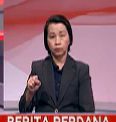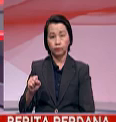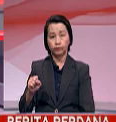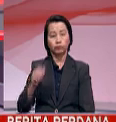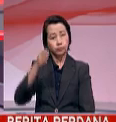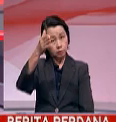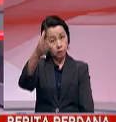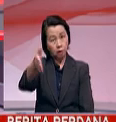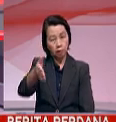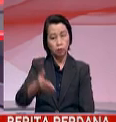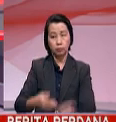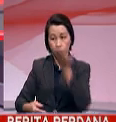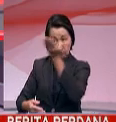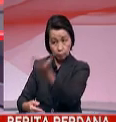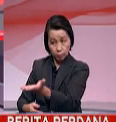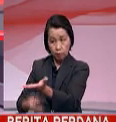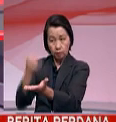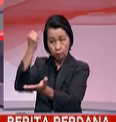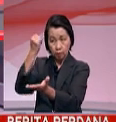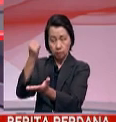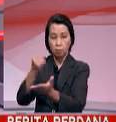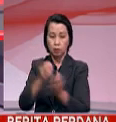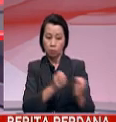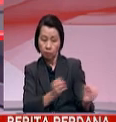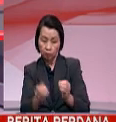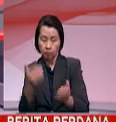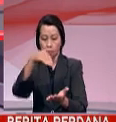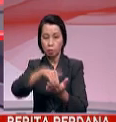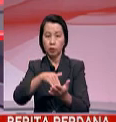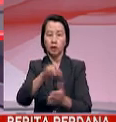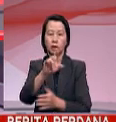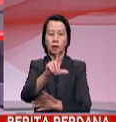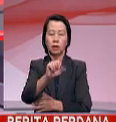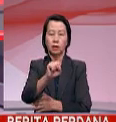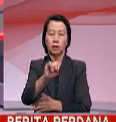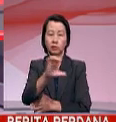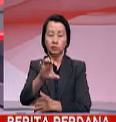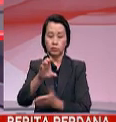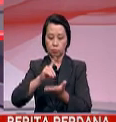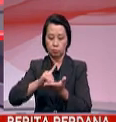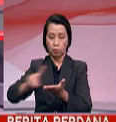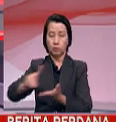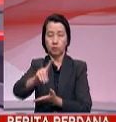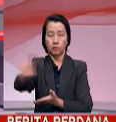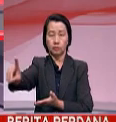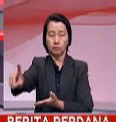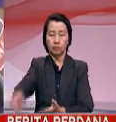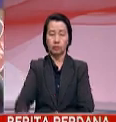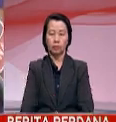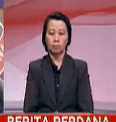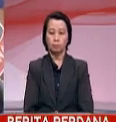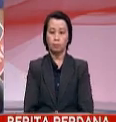American akan membentangkan cadangan pengoperasian semula litar itu minggu hadapan.